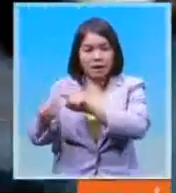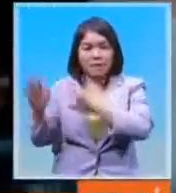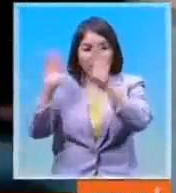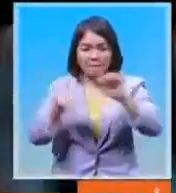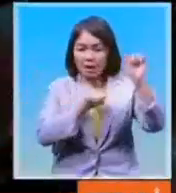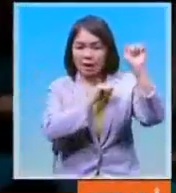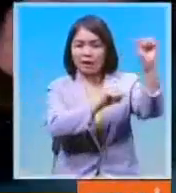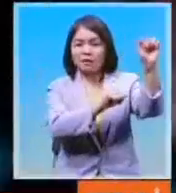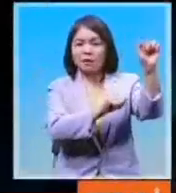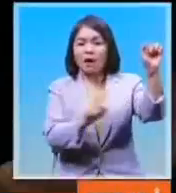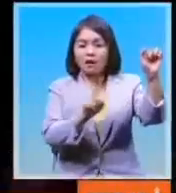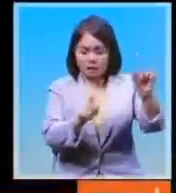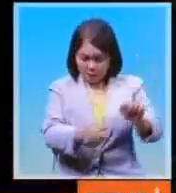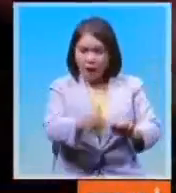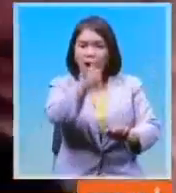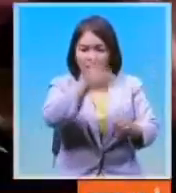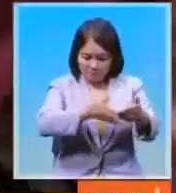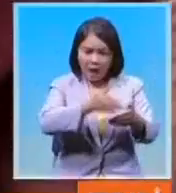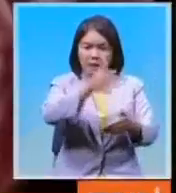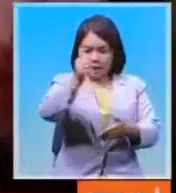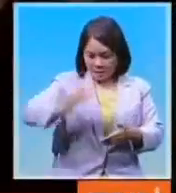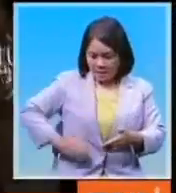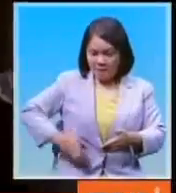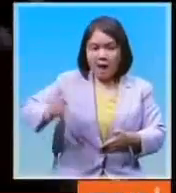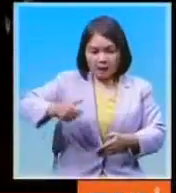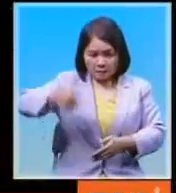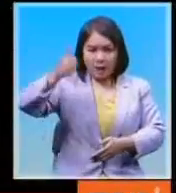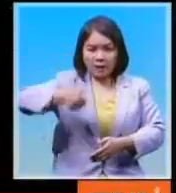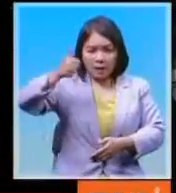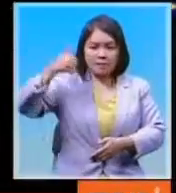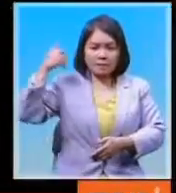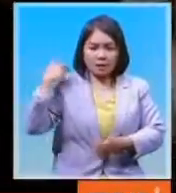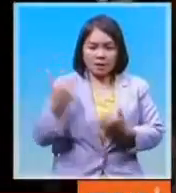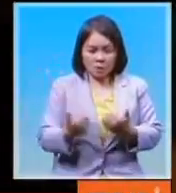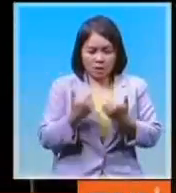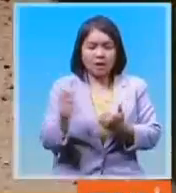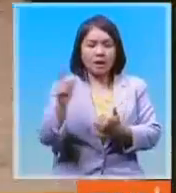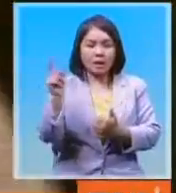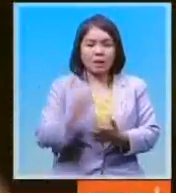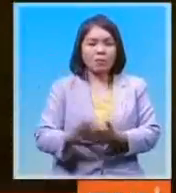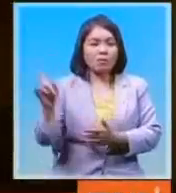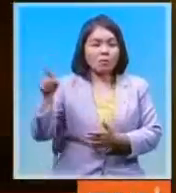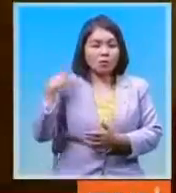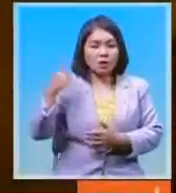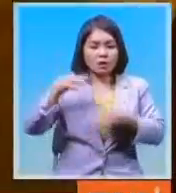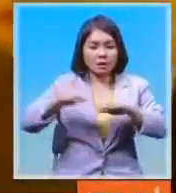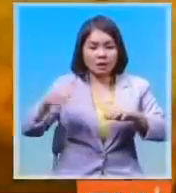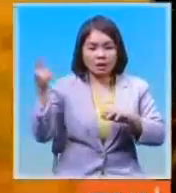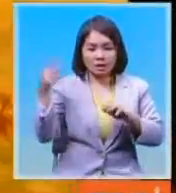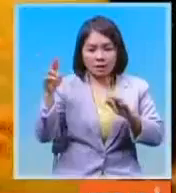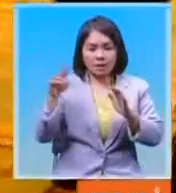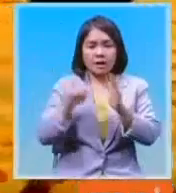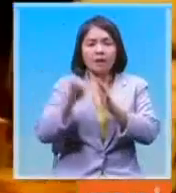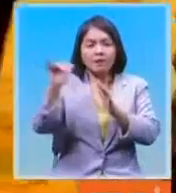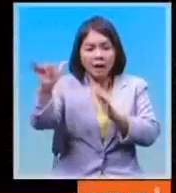าศเลยอะว่าอนุญาตให้นำสุนัขเดินทางนำทางเข้าไปได ้แต่วันนี้น้องสายกับเจ้าลูเตอร์เนี่ยมาหาคุณลุงอัศวินน